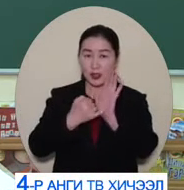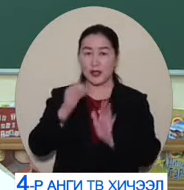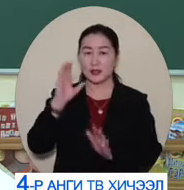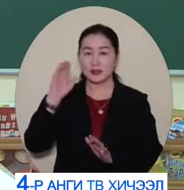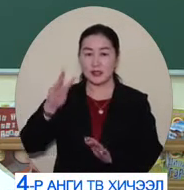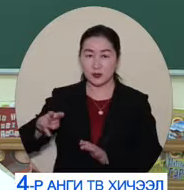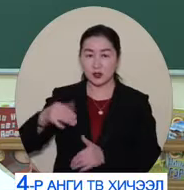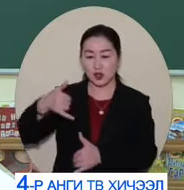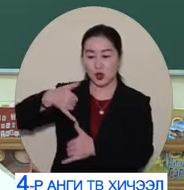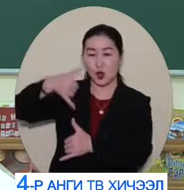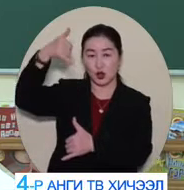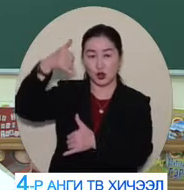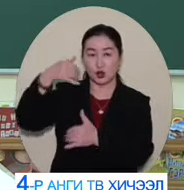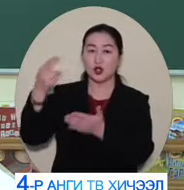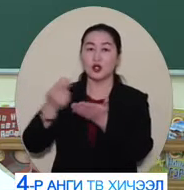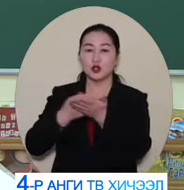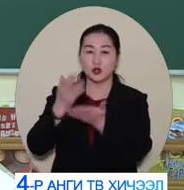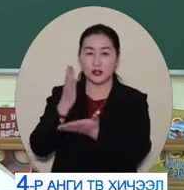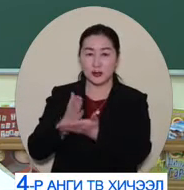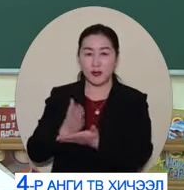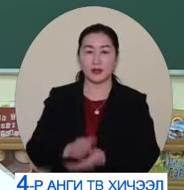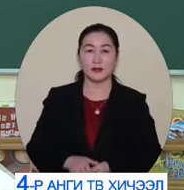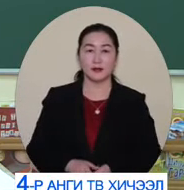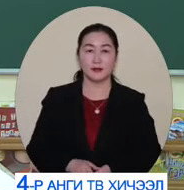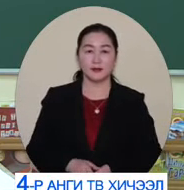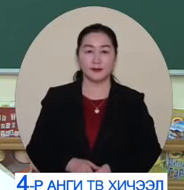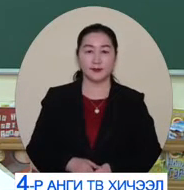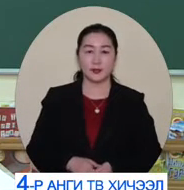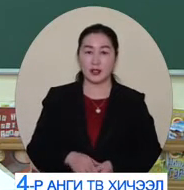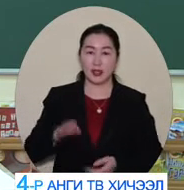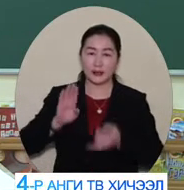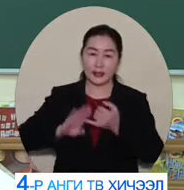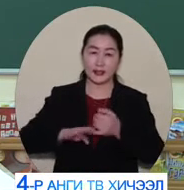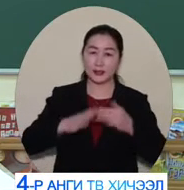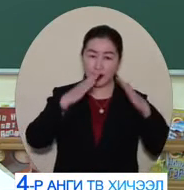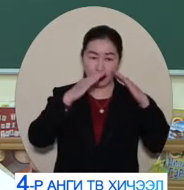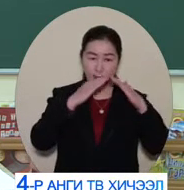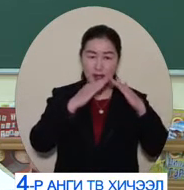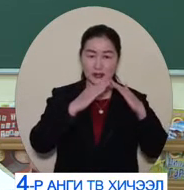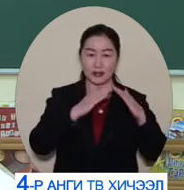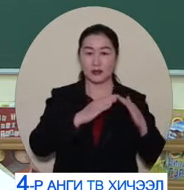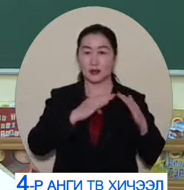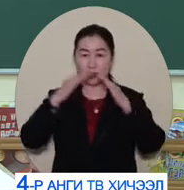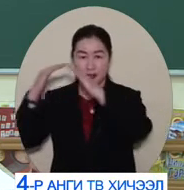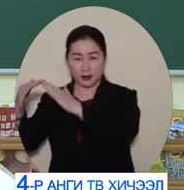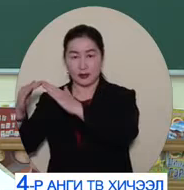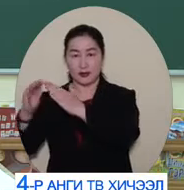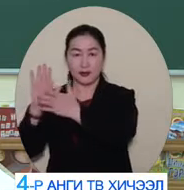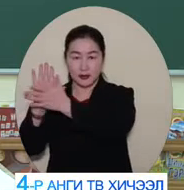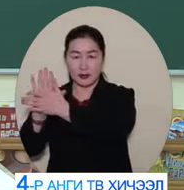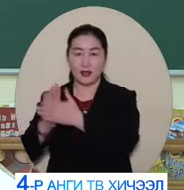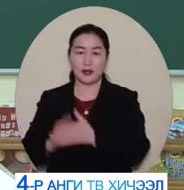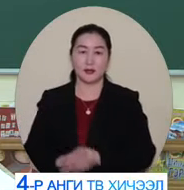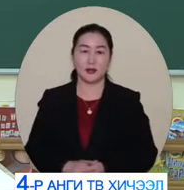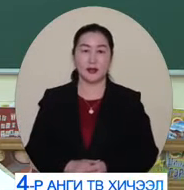яг 6 сантиметрийн өндөртэй зургдчихэ мод. Мод тийм ээ. За одоо байшингаа харъя бүгдээрээ. Байшинг авч